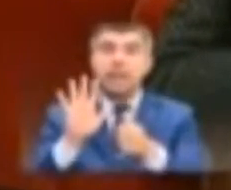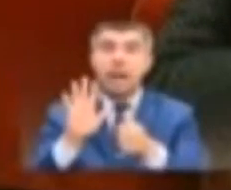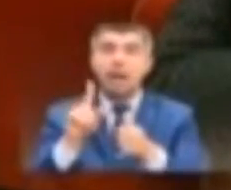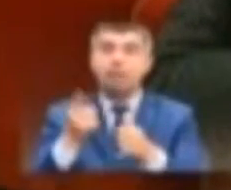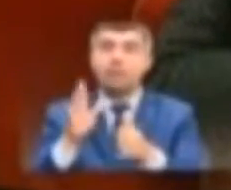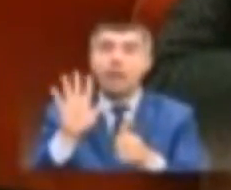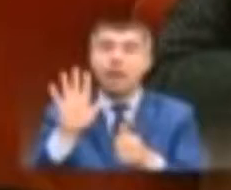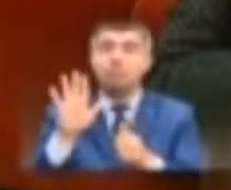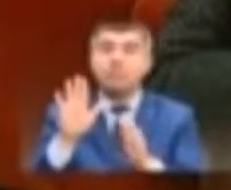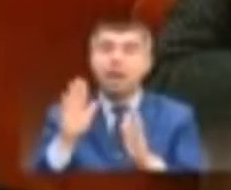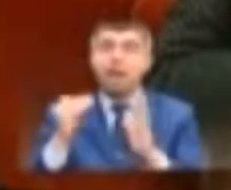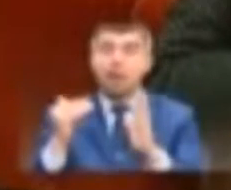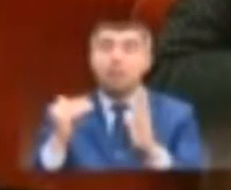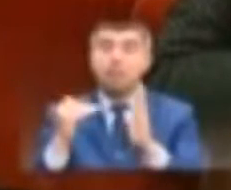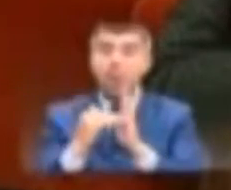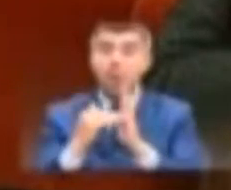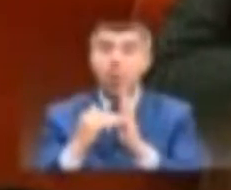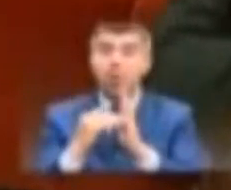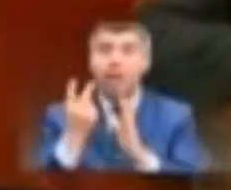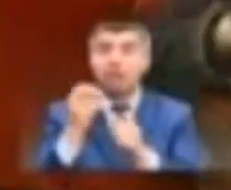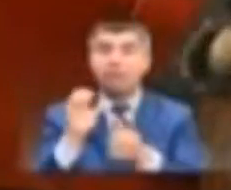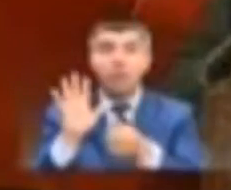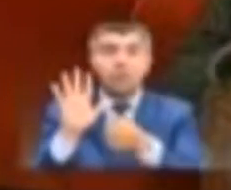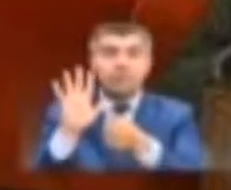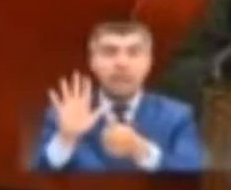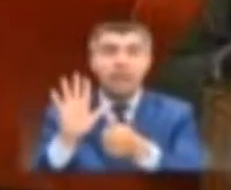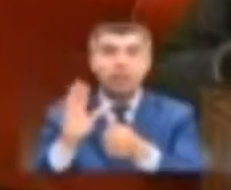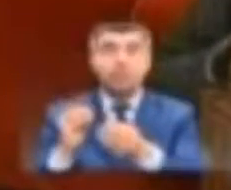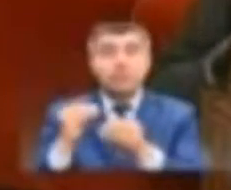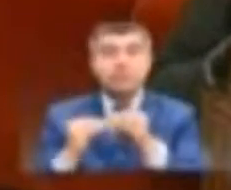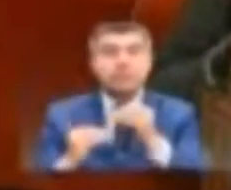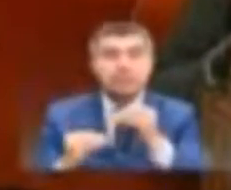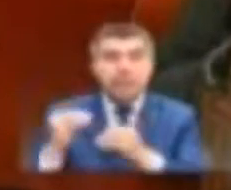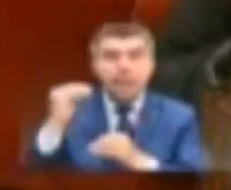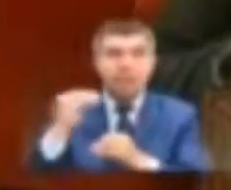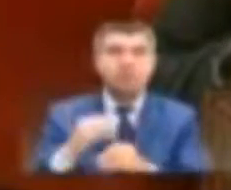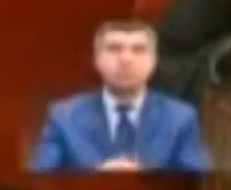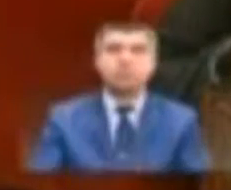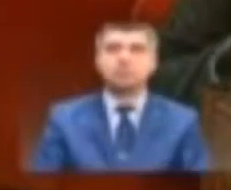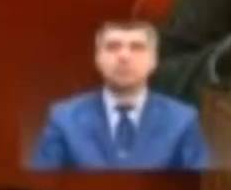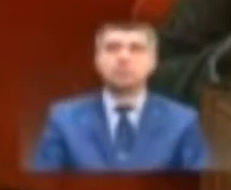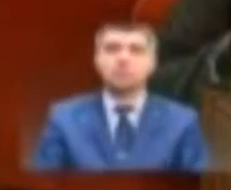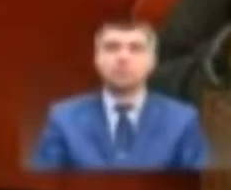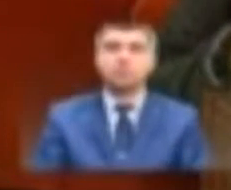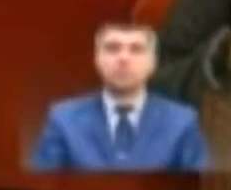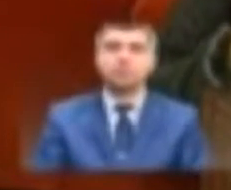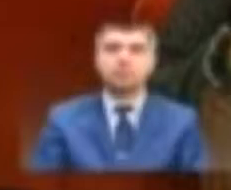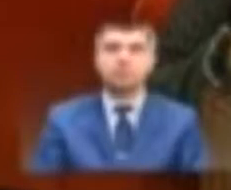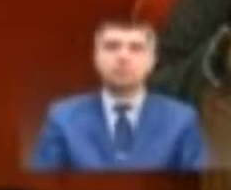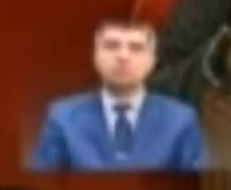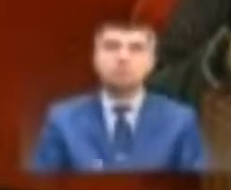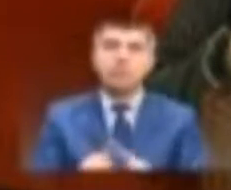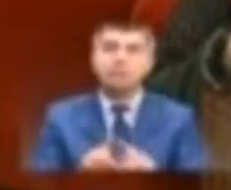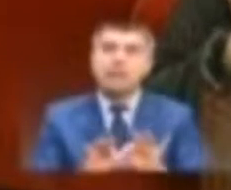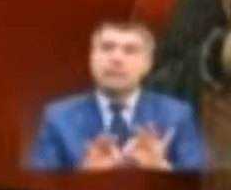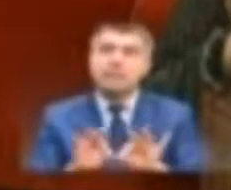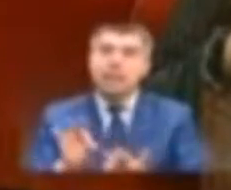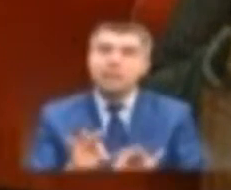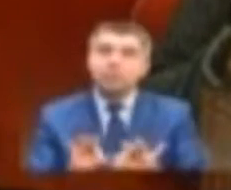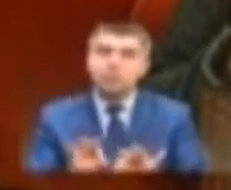6.5 مليون في 2016، إذا طلعت السياحة الداخلية. وفي الاستراتيجية